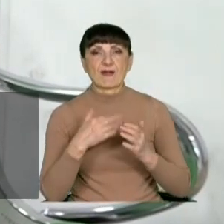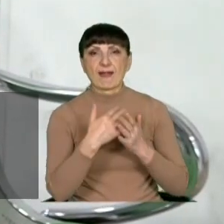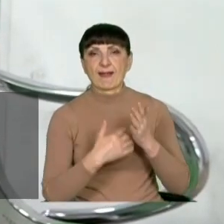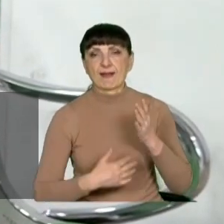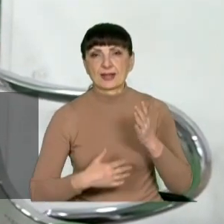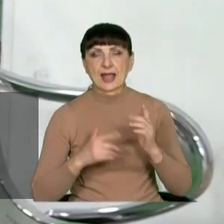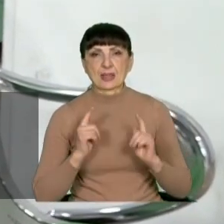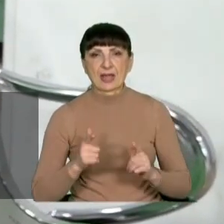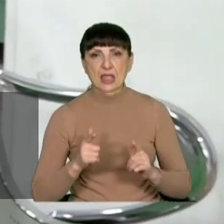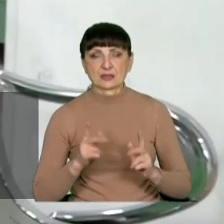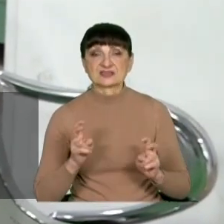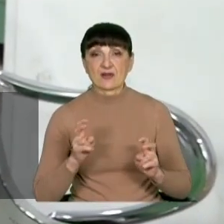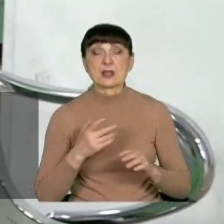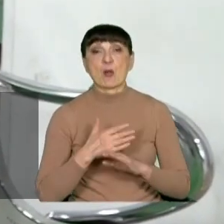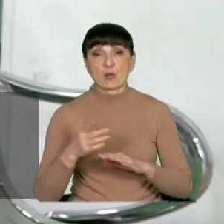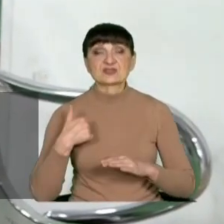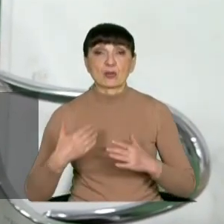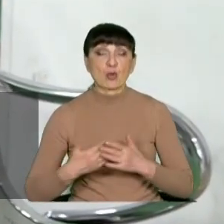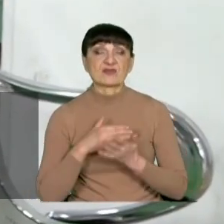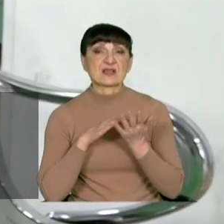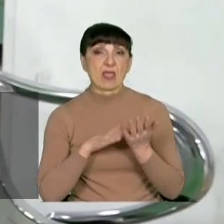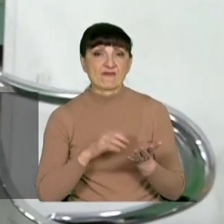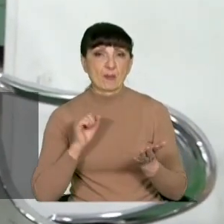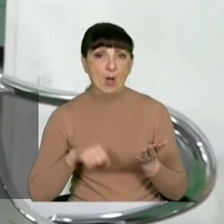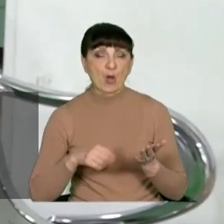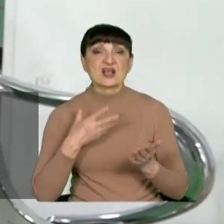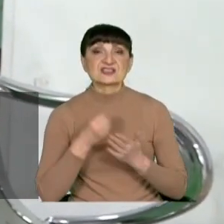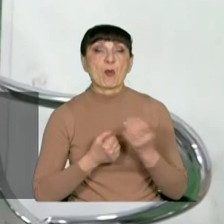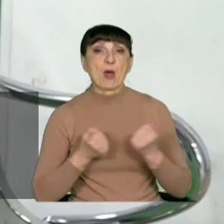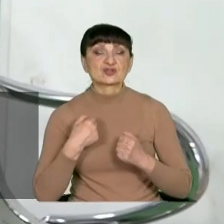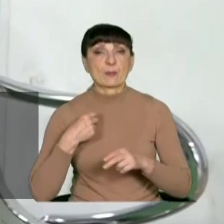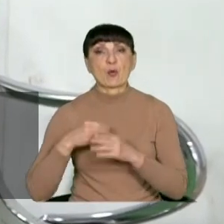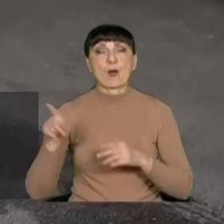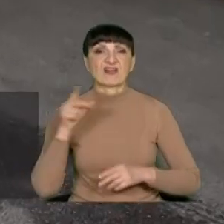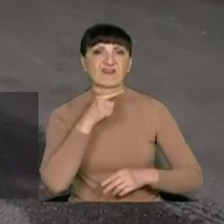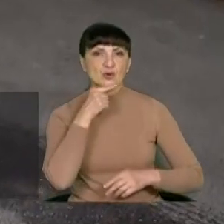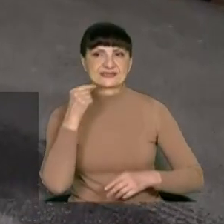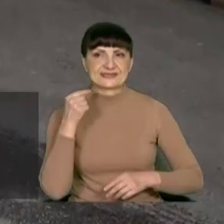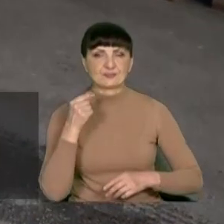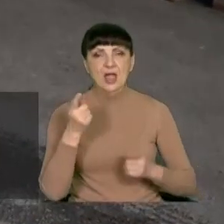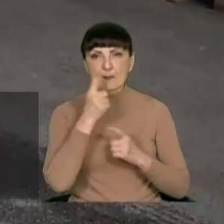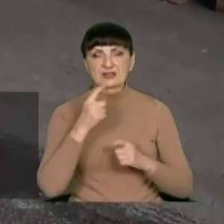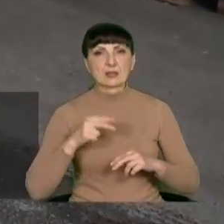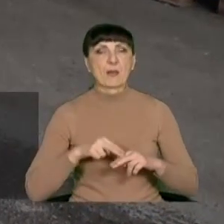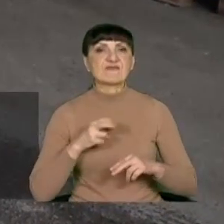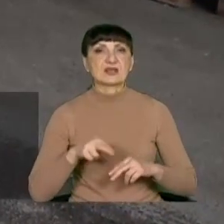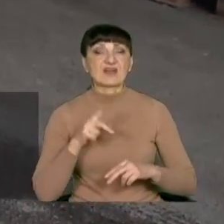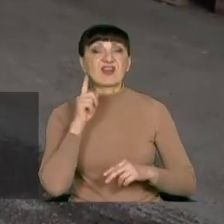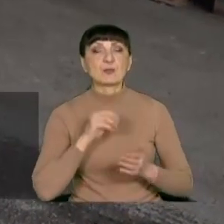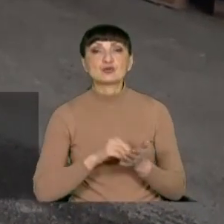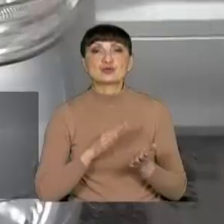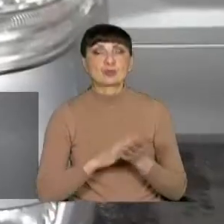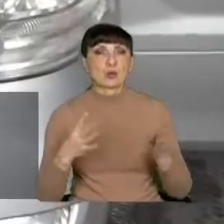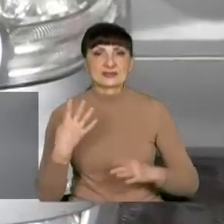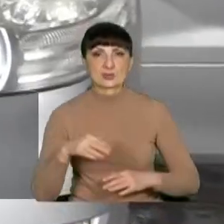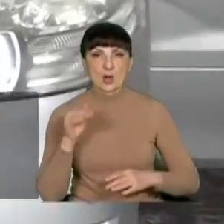одобрения. И только после этого я могу подать вновь заявку. А свое авто я покупал в России. По данным МВД, на временном учете состоят более